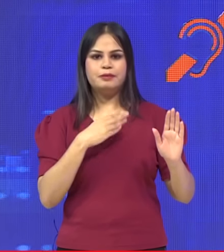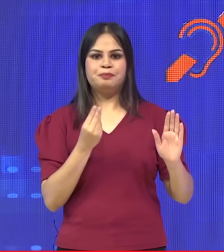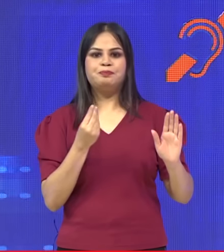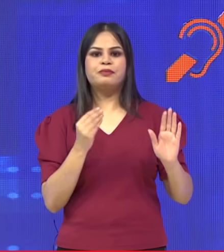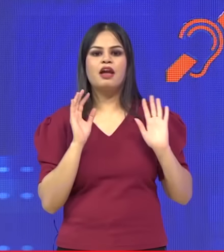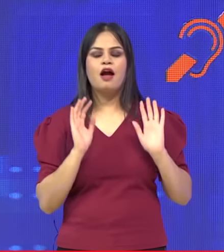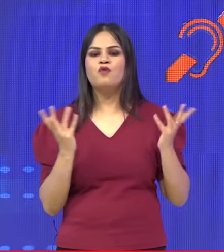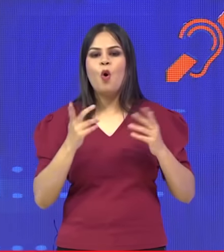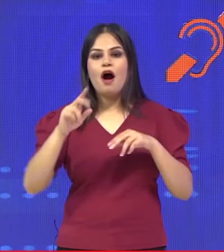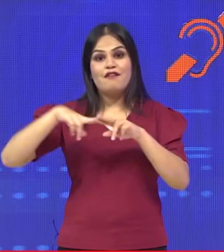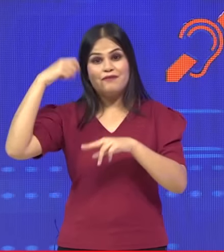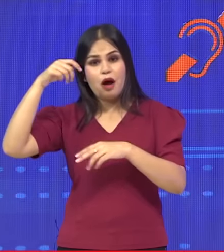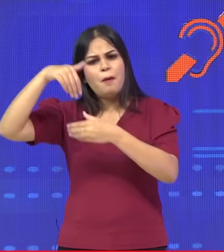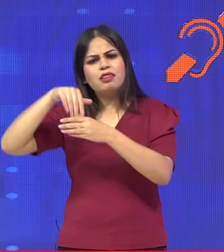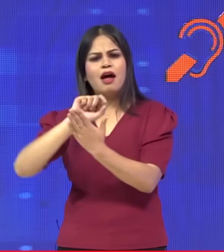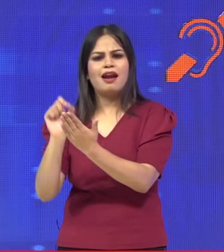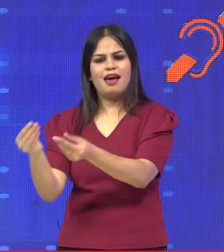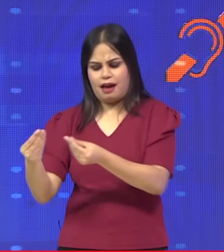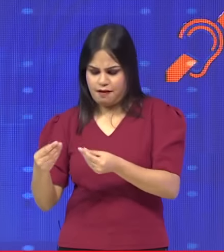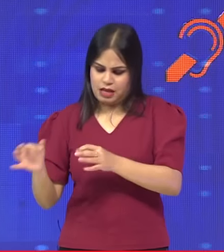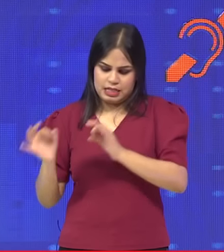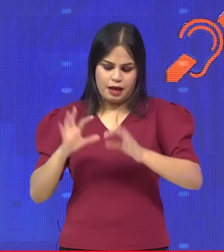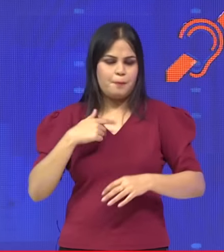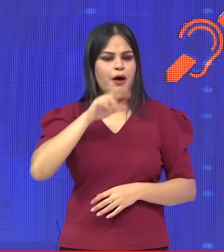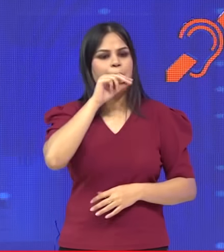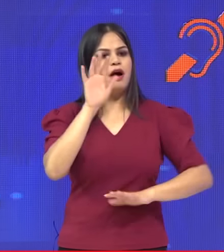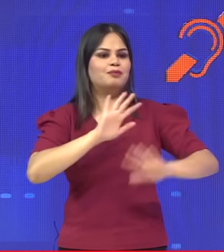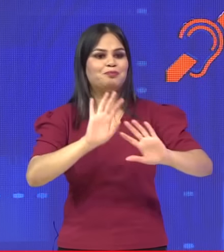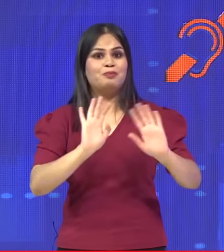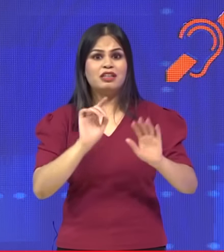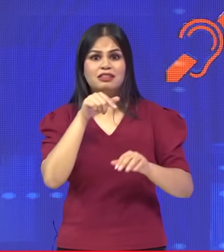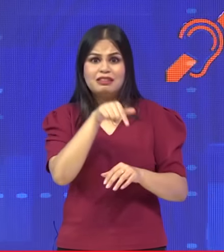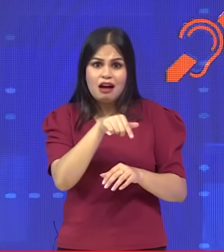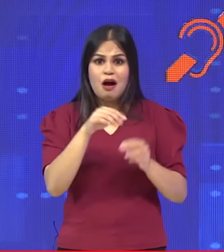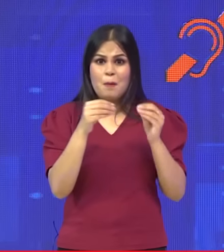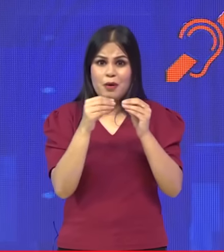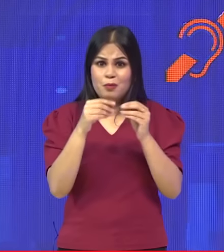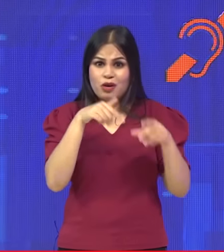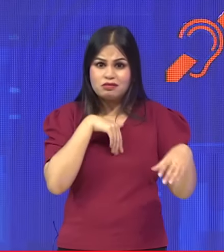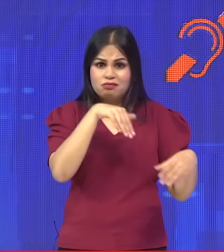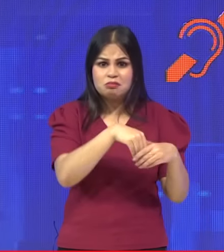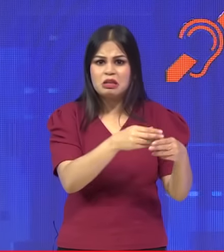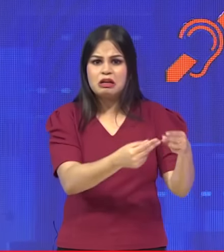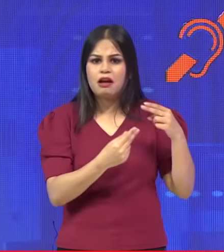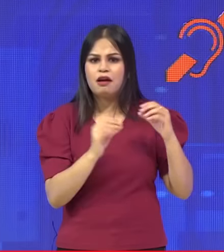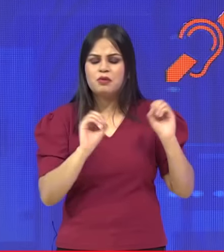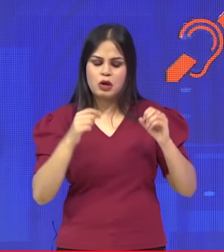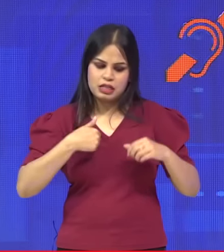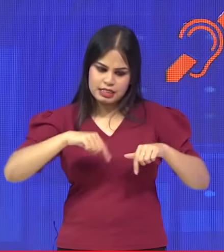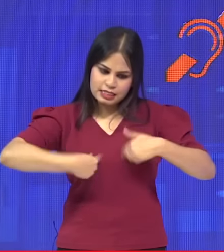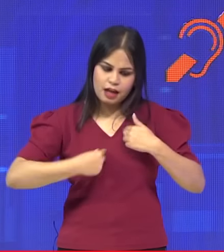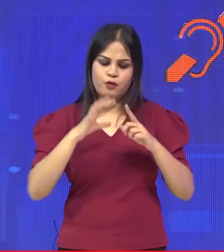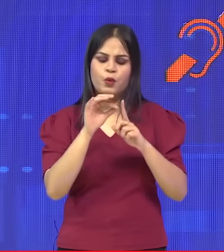ठीक है क्योंकि वो वेटिंग डायलॉग यहां तो मैं हूं ना सो दें आई फूल डेट वज नोट रिक्वायर्ड इस नोट रिक्वायर्ड तो लेकिन जो